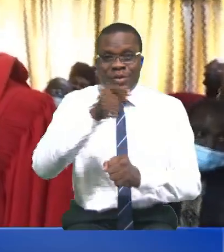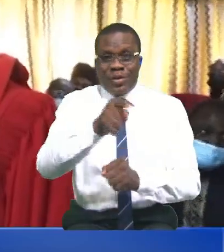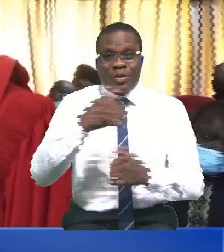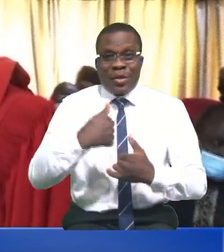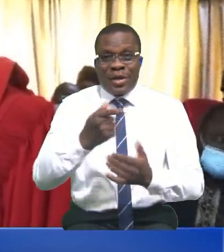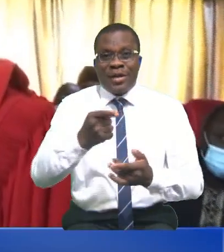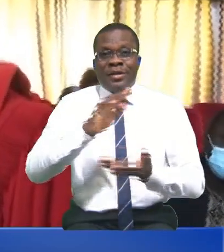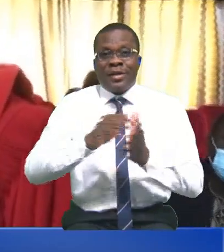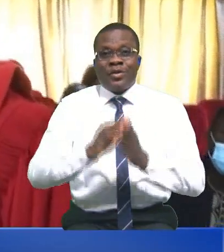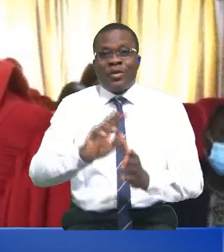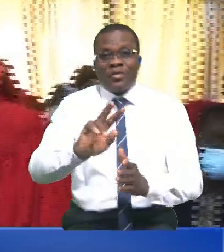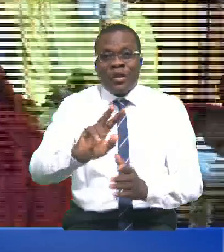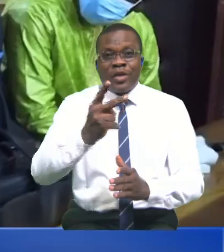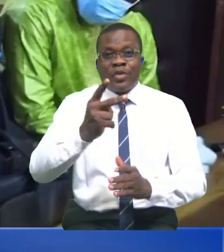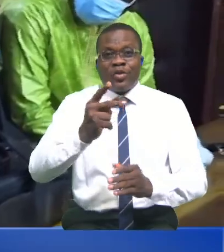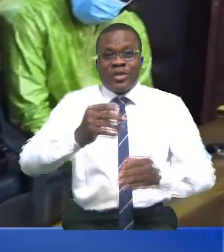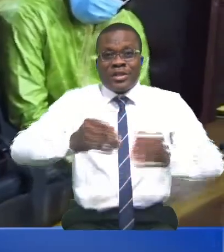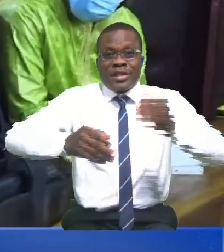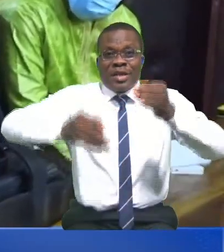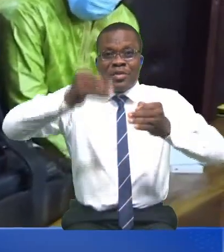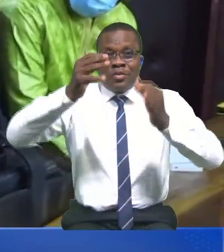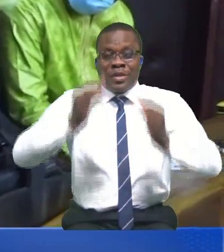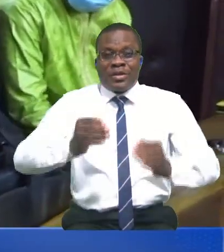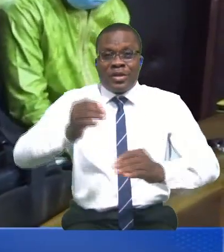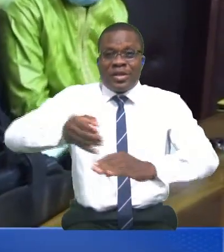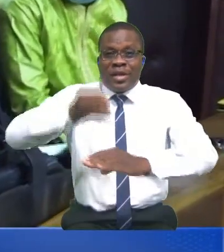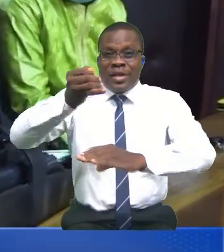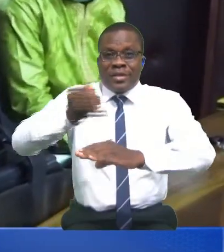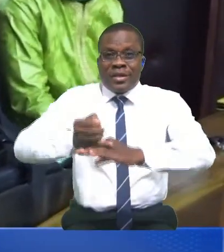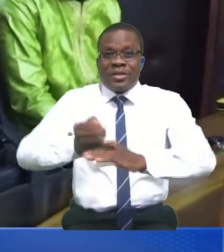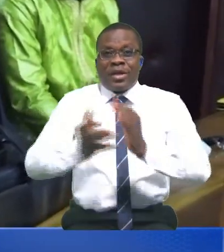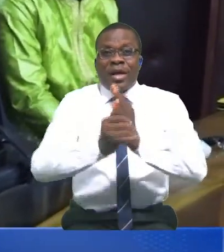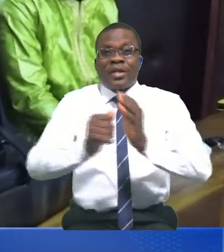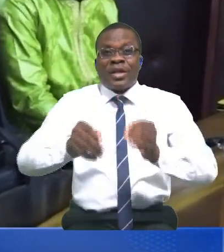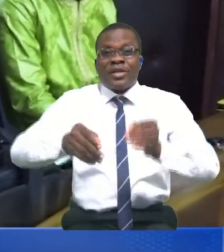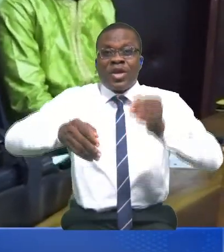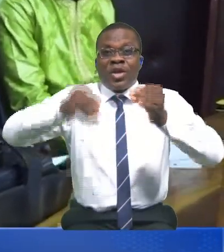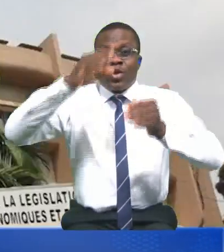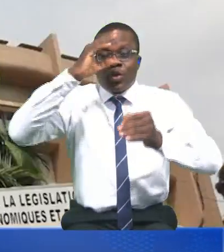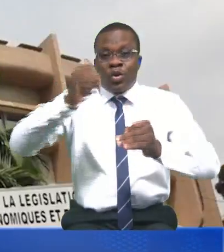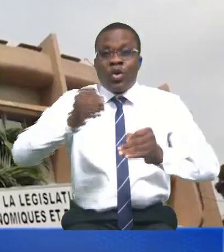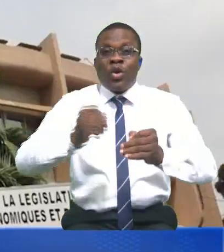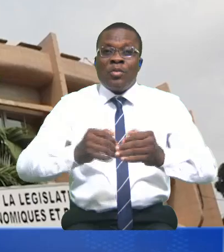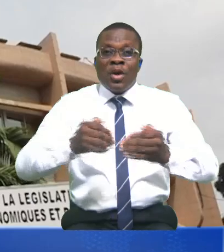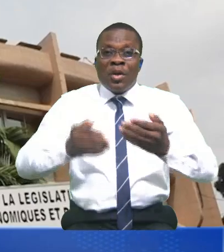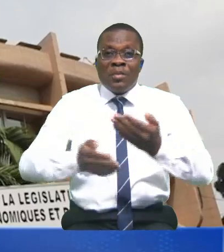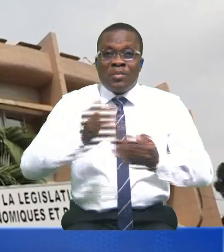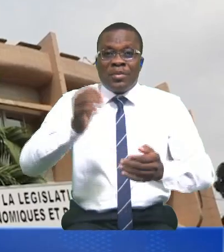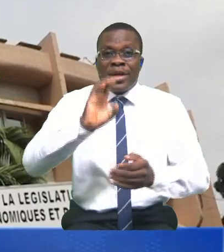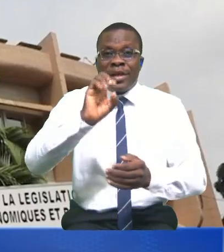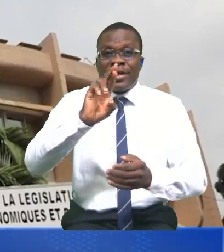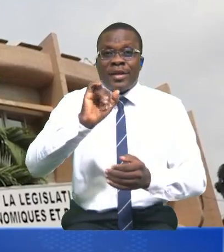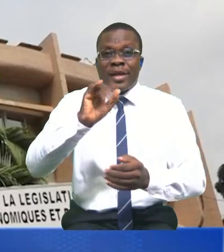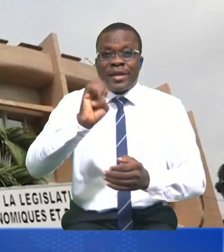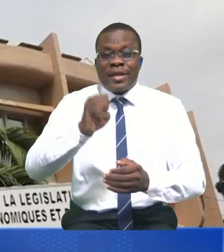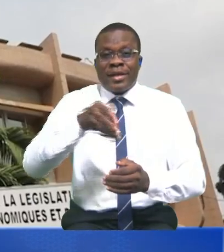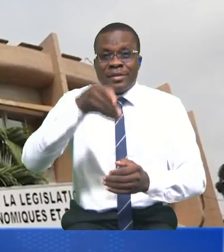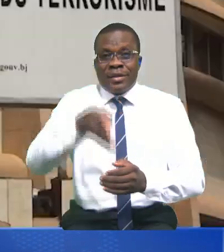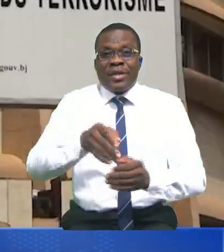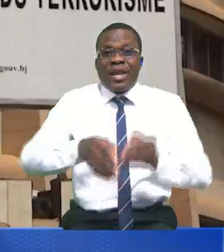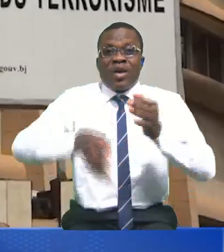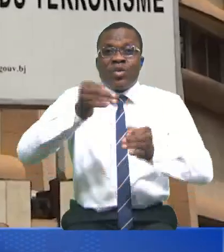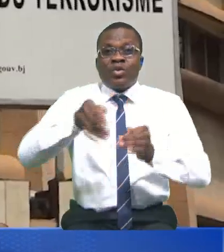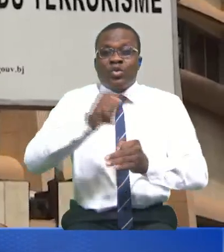devient le 2e magistrat assiégé en qualité de procureur spécial près la criette cours de répression des infractions